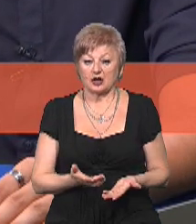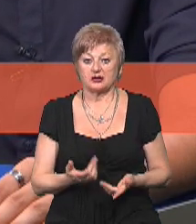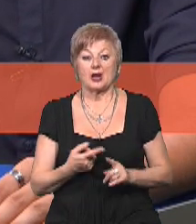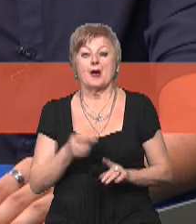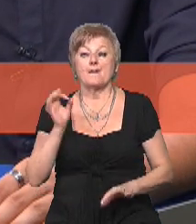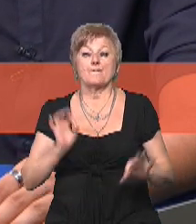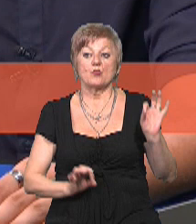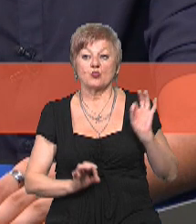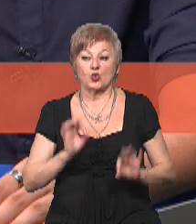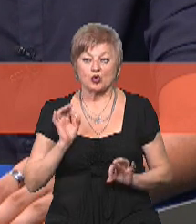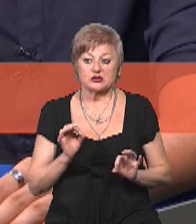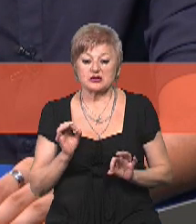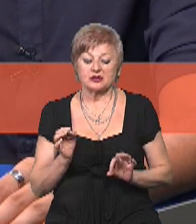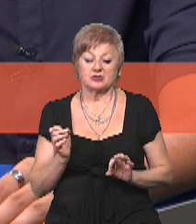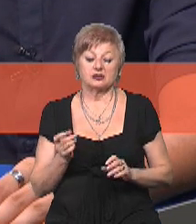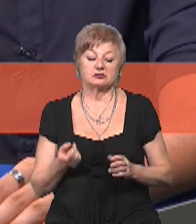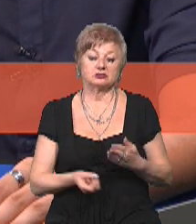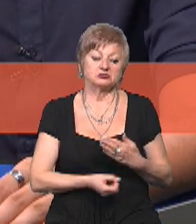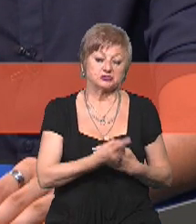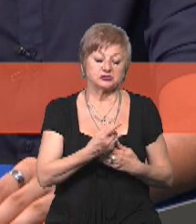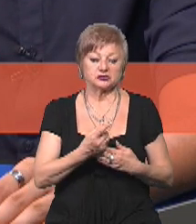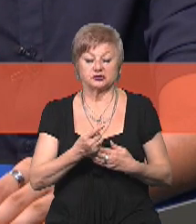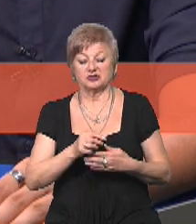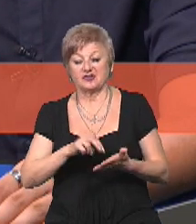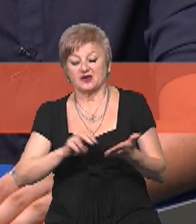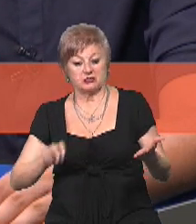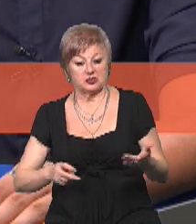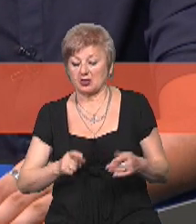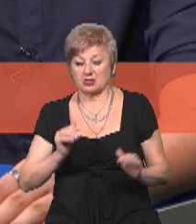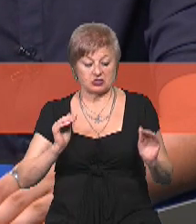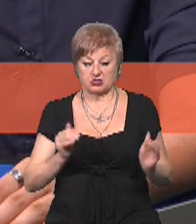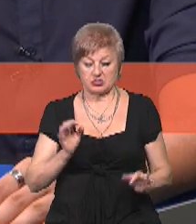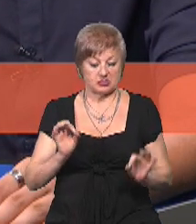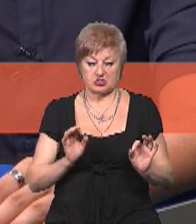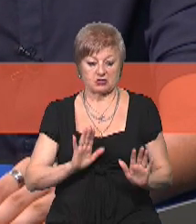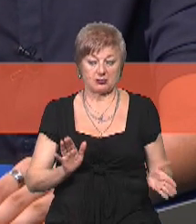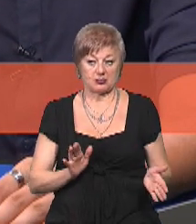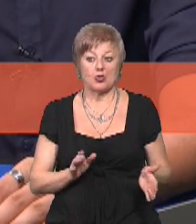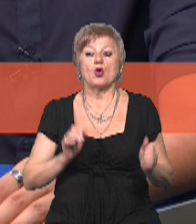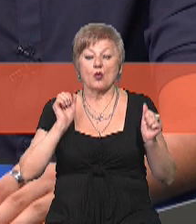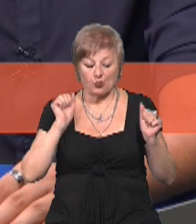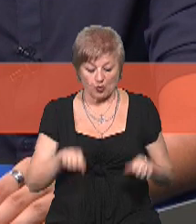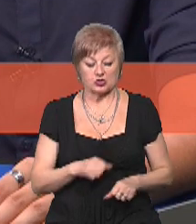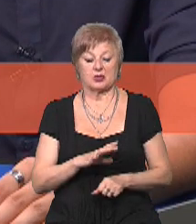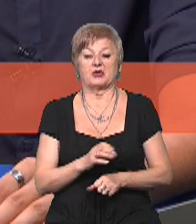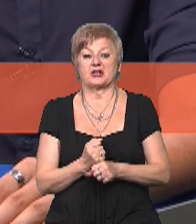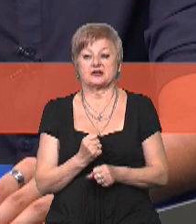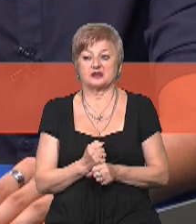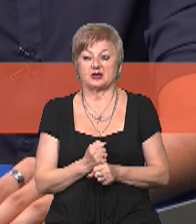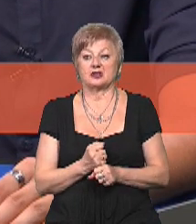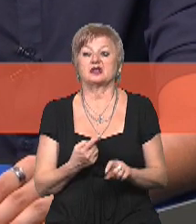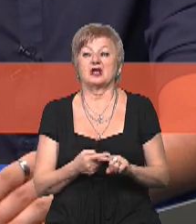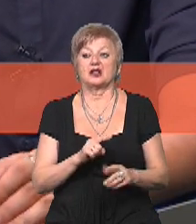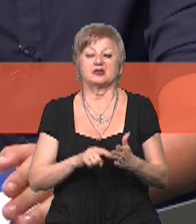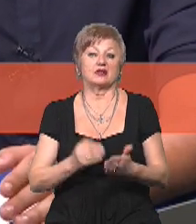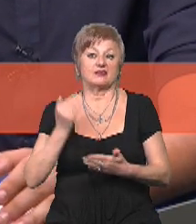процент вибуття-прибуття дітей, він не дуже великий. І є аналітика, і це можна було все зробити. Як так вийшло, то питання